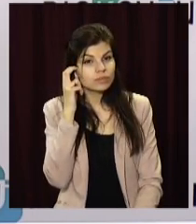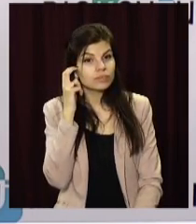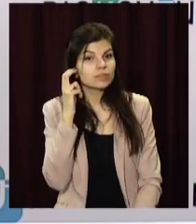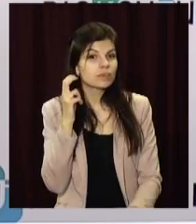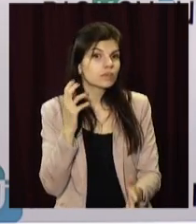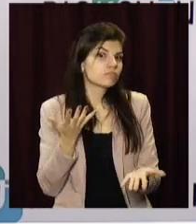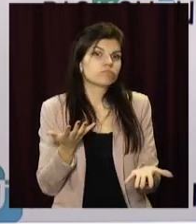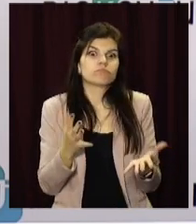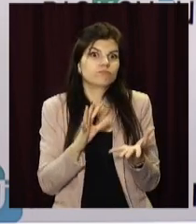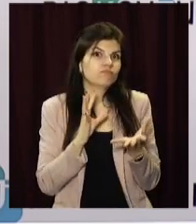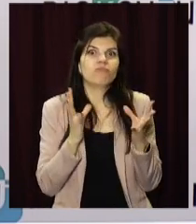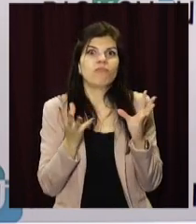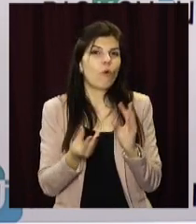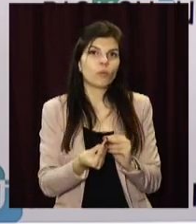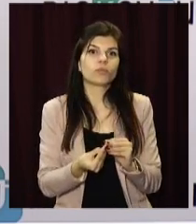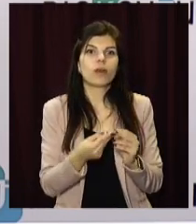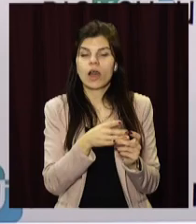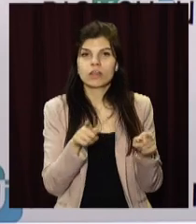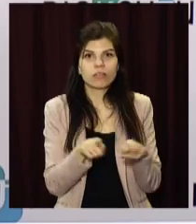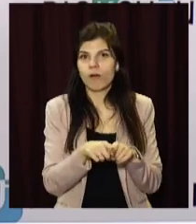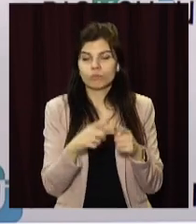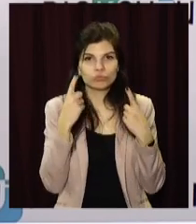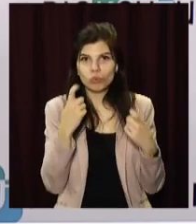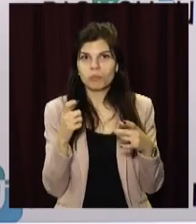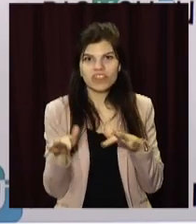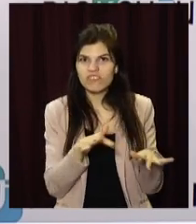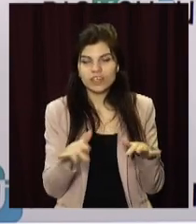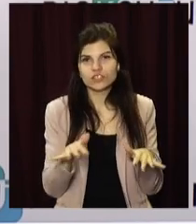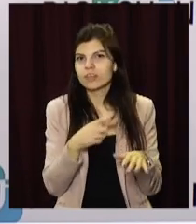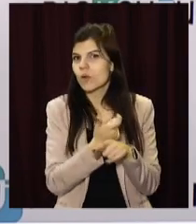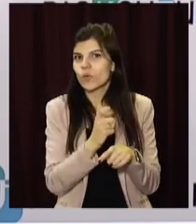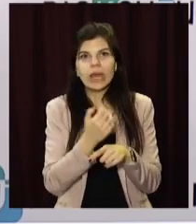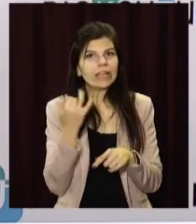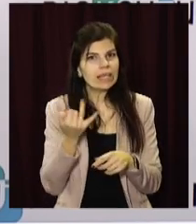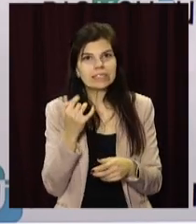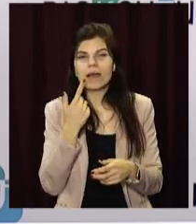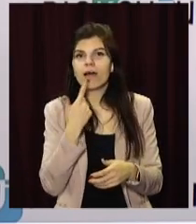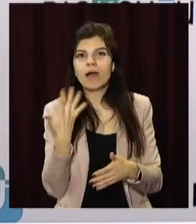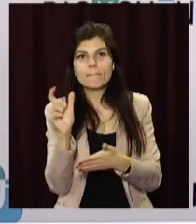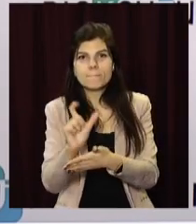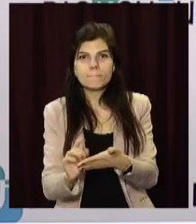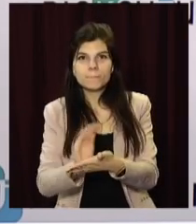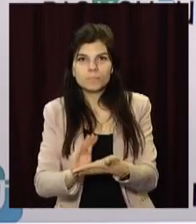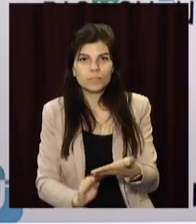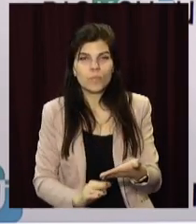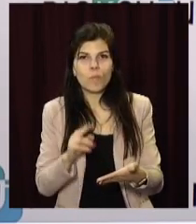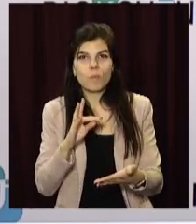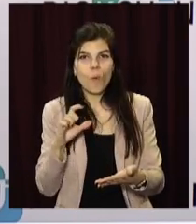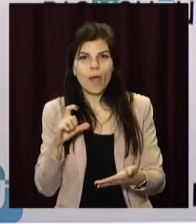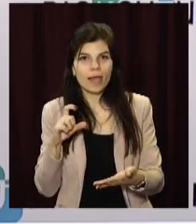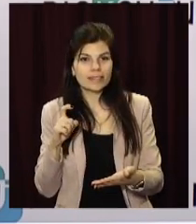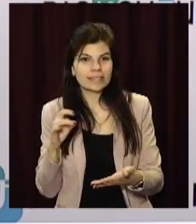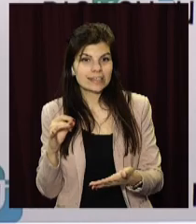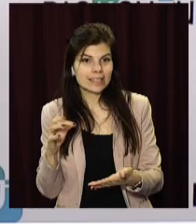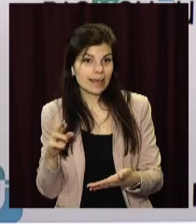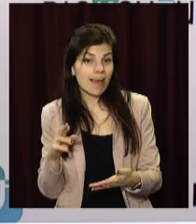взагалі така двіжуха дуже цікаво поетична, але, на жаль,